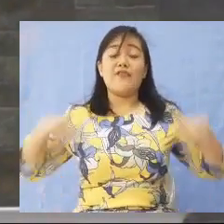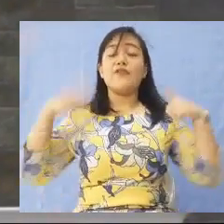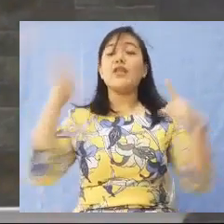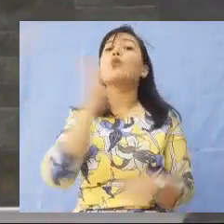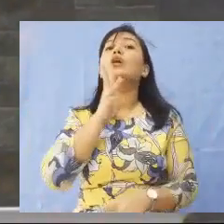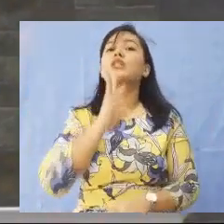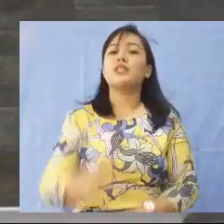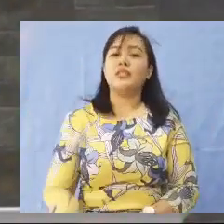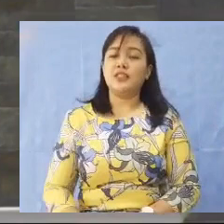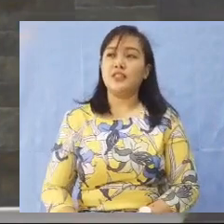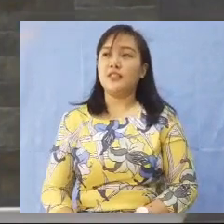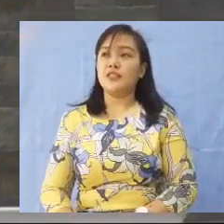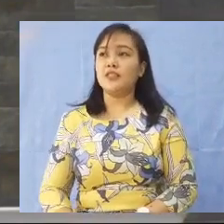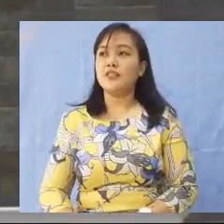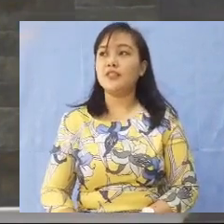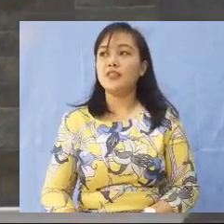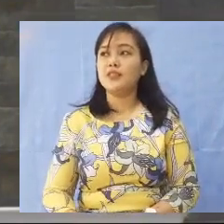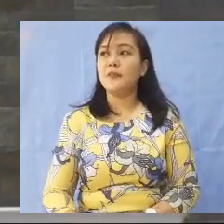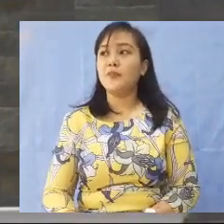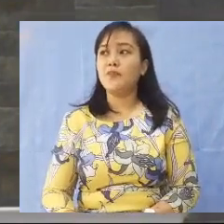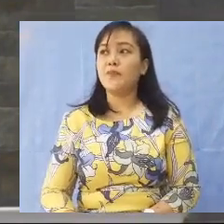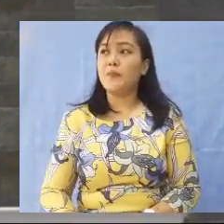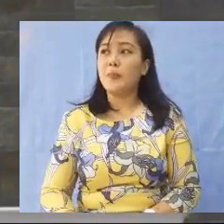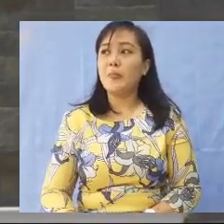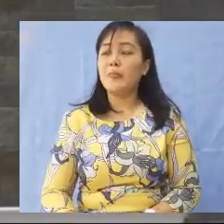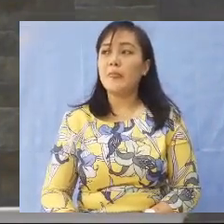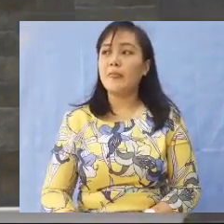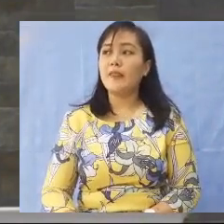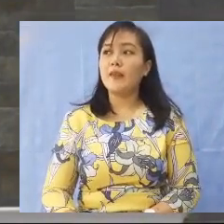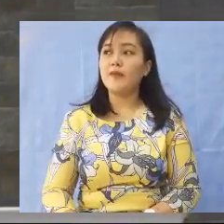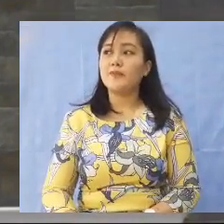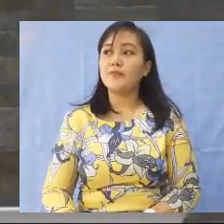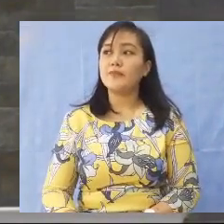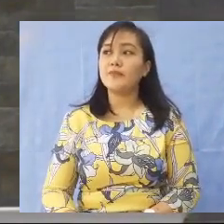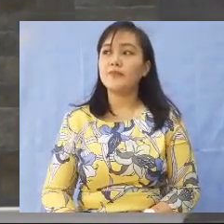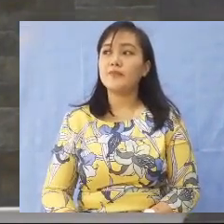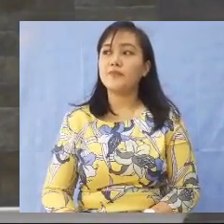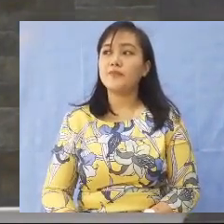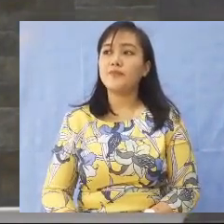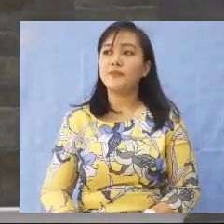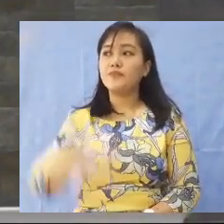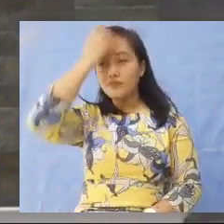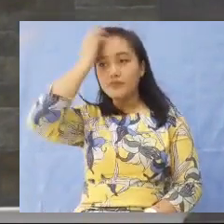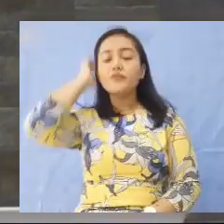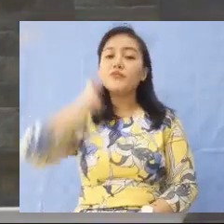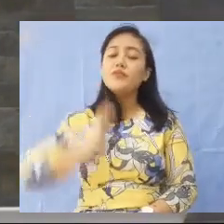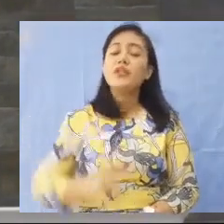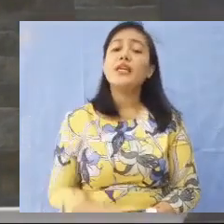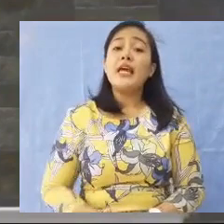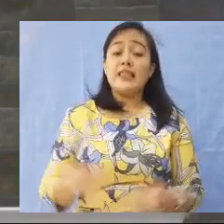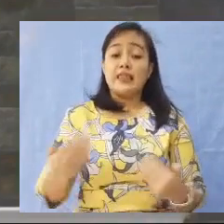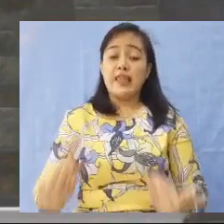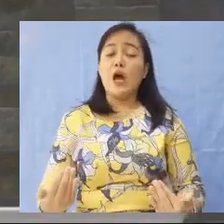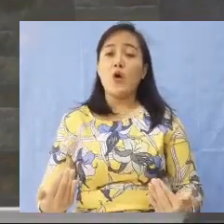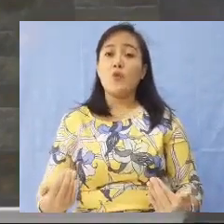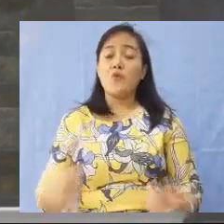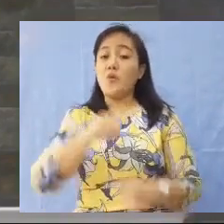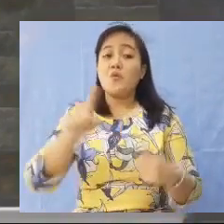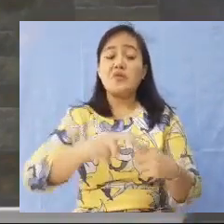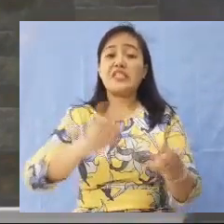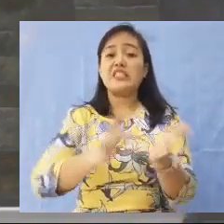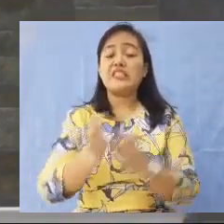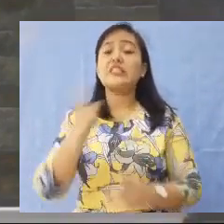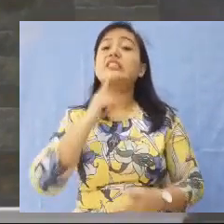rivers of living water. Now, of course, ito po ay isang metaphor po ito. Isa po itong figure of